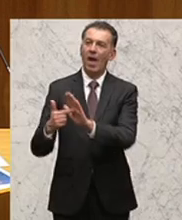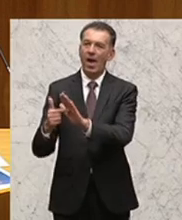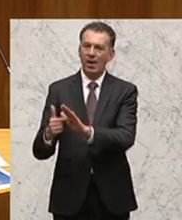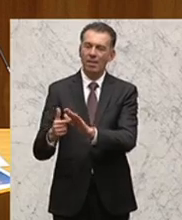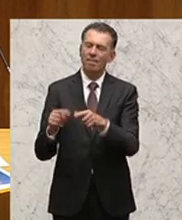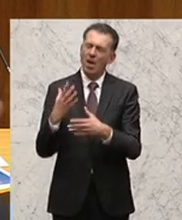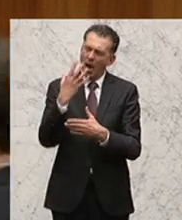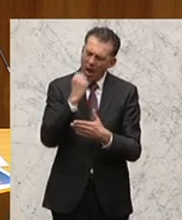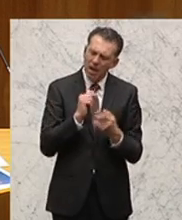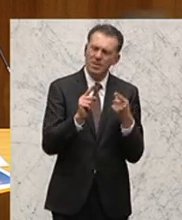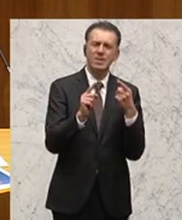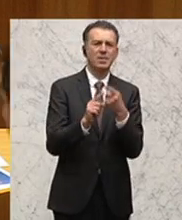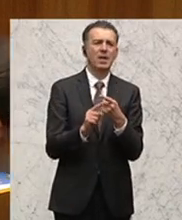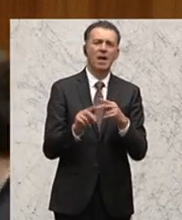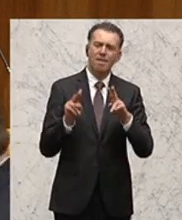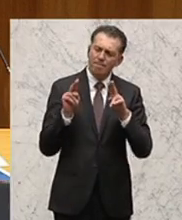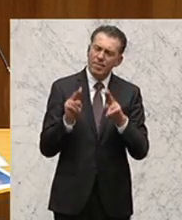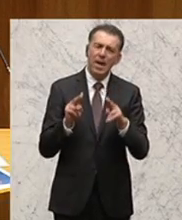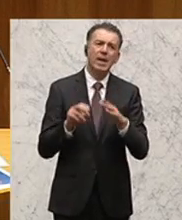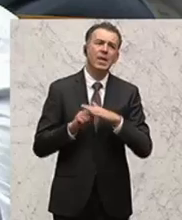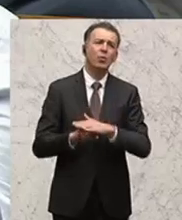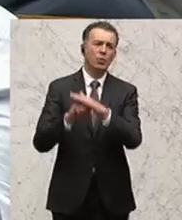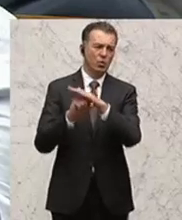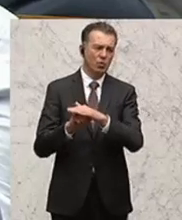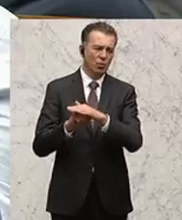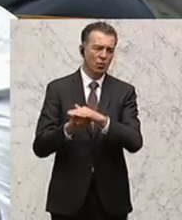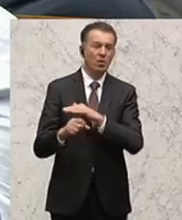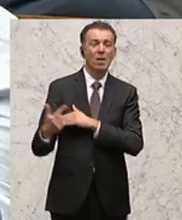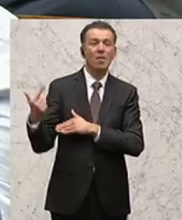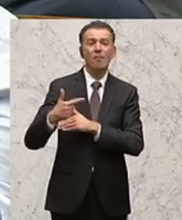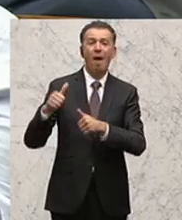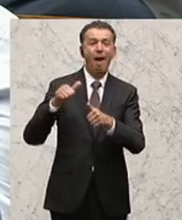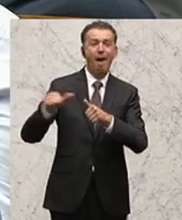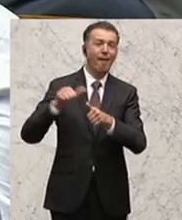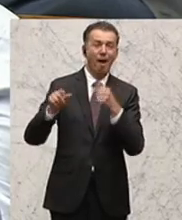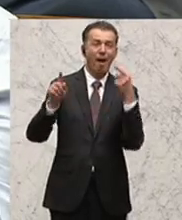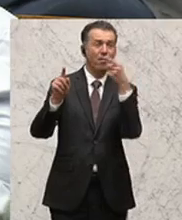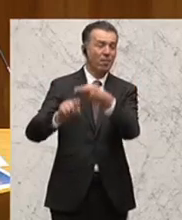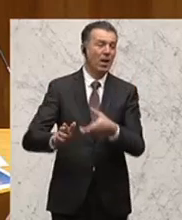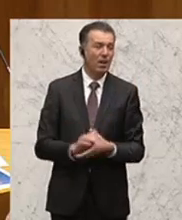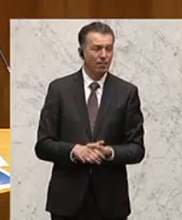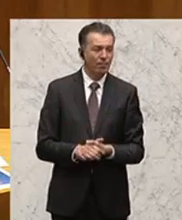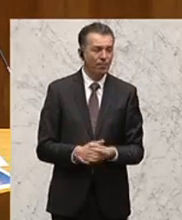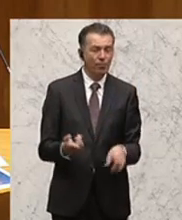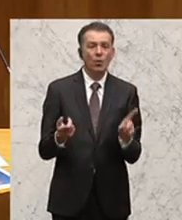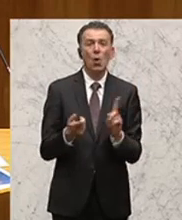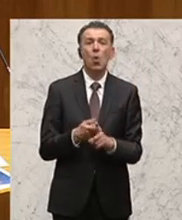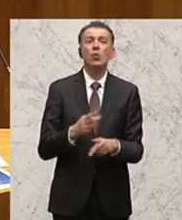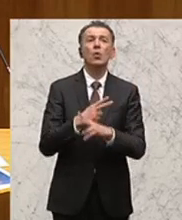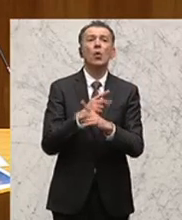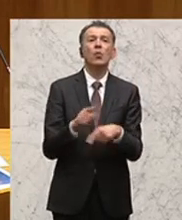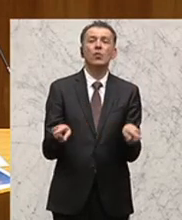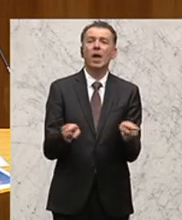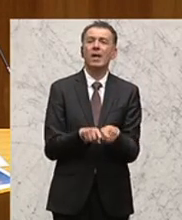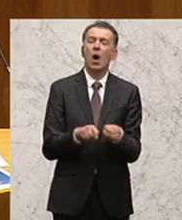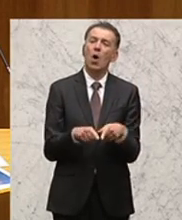wir uns ernsthafte Ziele setzen, die einen tatsächlichen Beitrag zum 2-Grad-Ziel leisten. Und dass Österreich